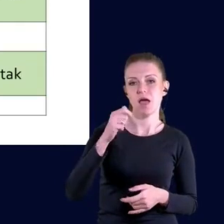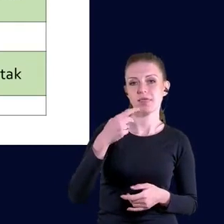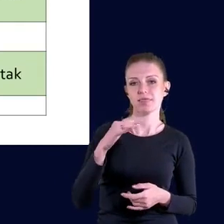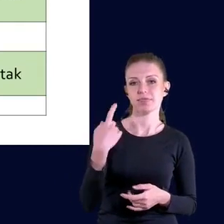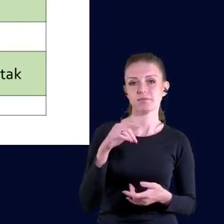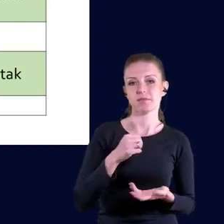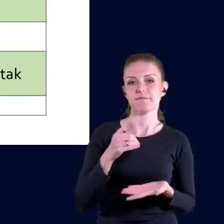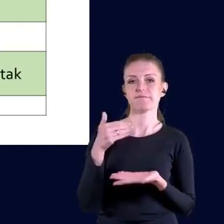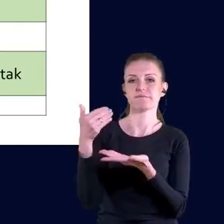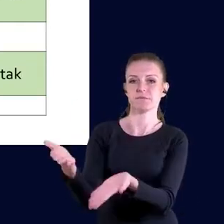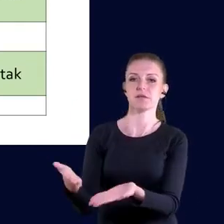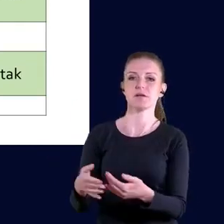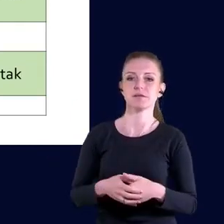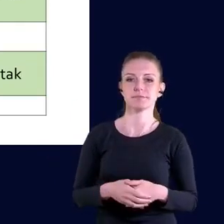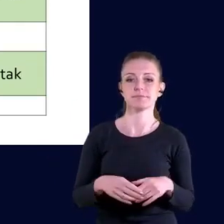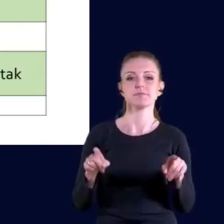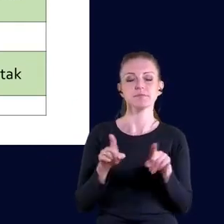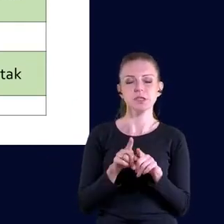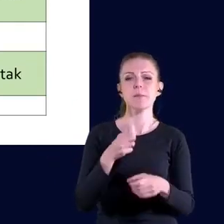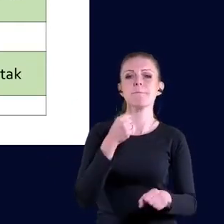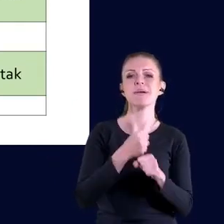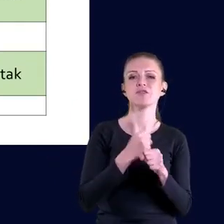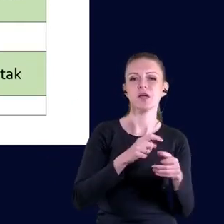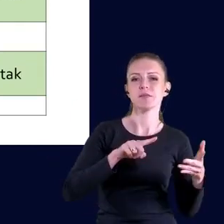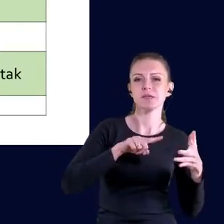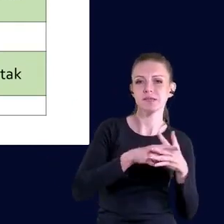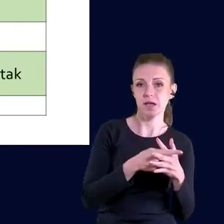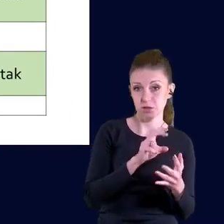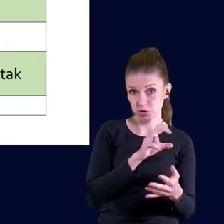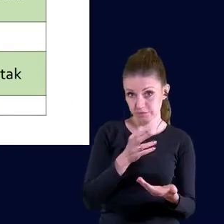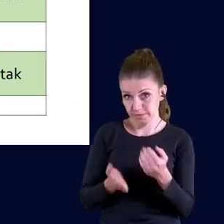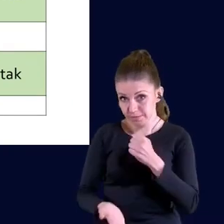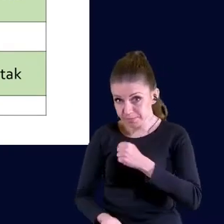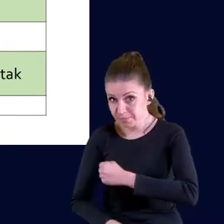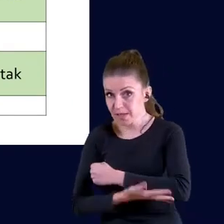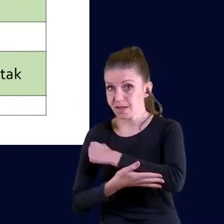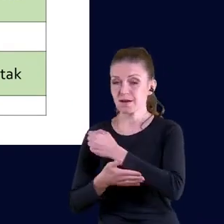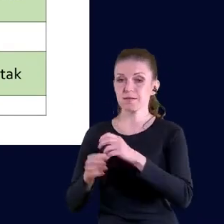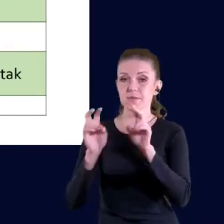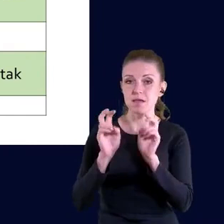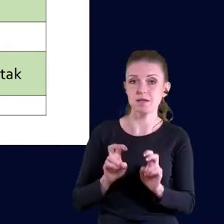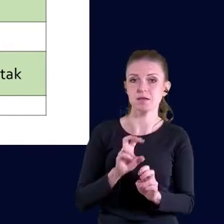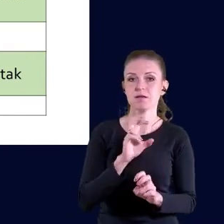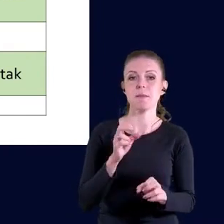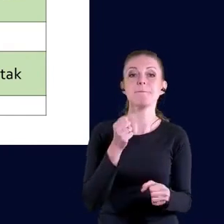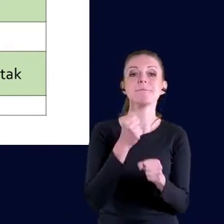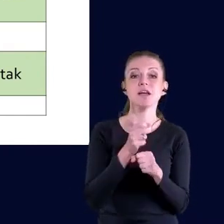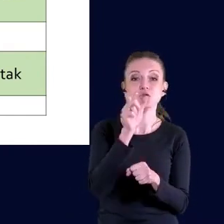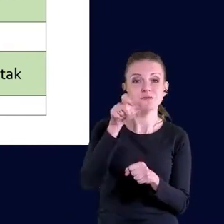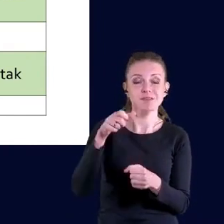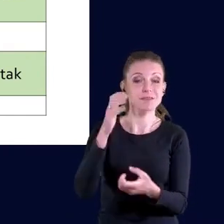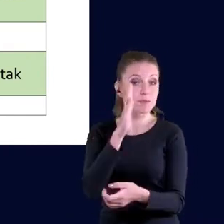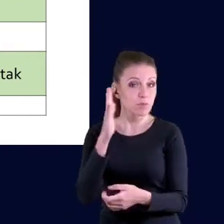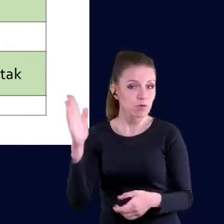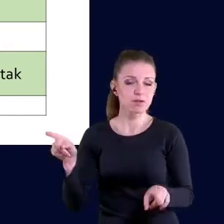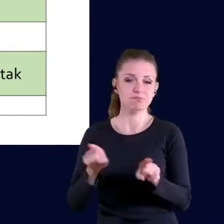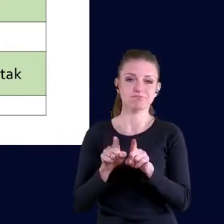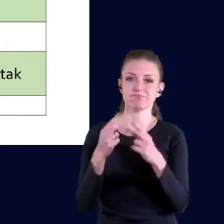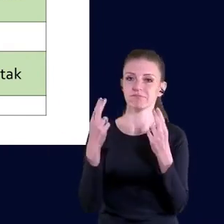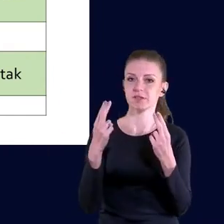znowu oddolne inicjatywy pracowników administracji wspierającej badania i pracowników bibliotek